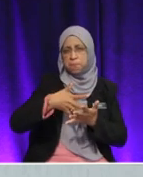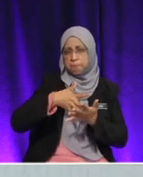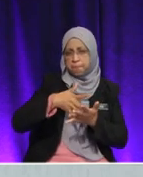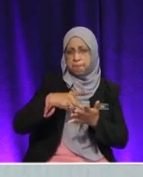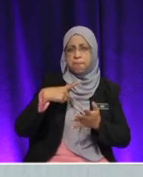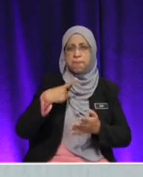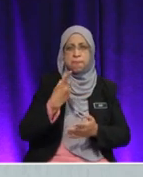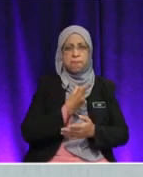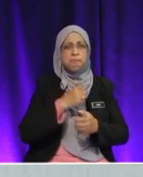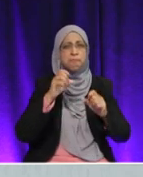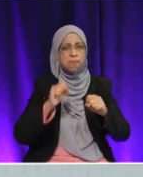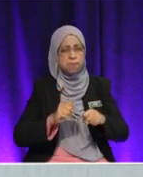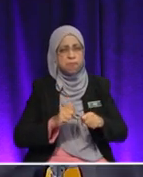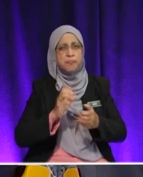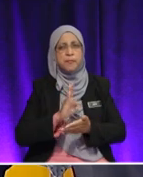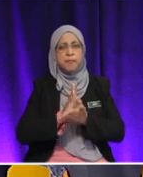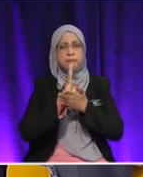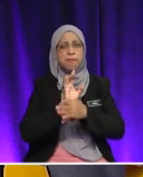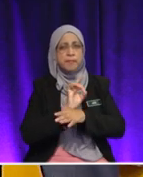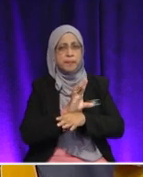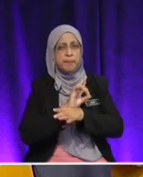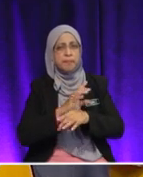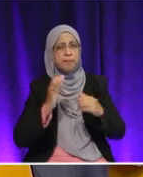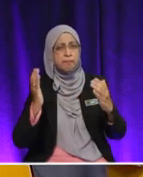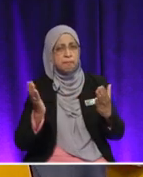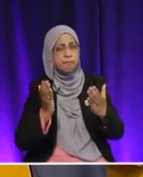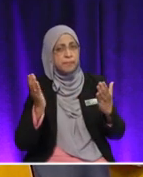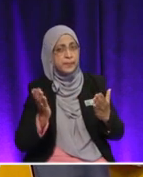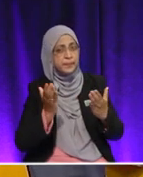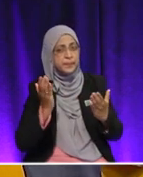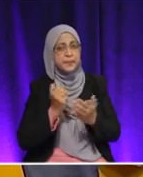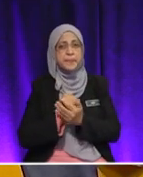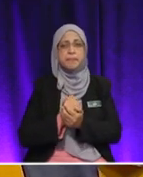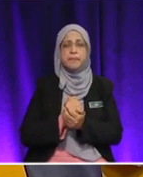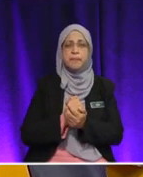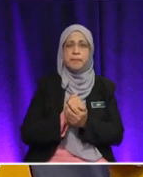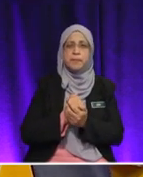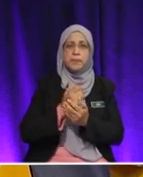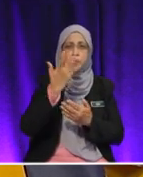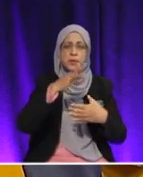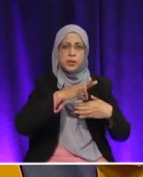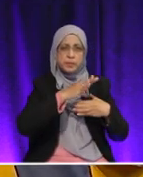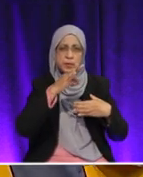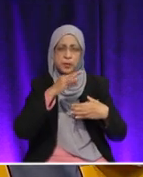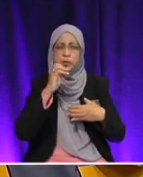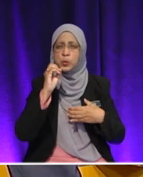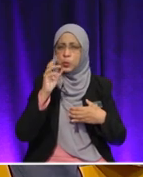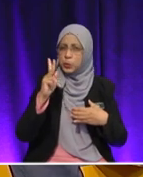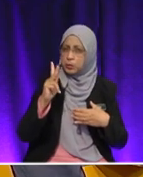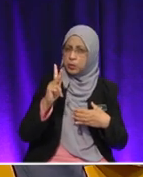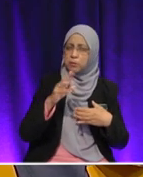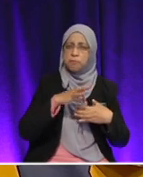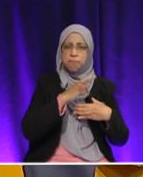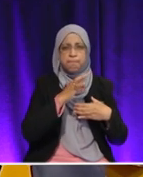mereka apabila kita memberi bantuan-bantuan seperti yang diselenggarakan emosi mereka akan pulih